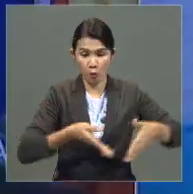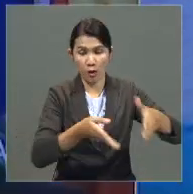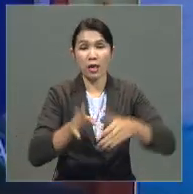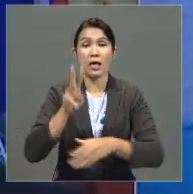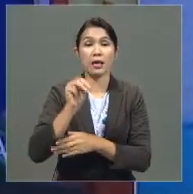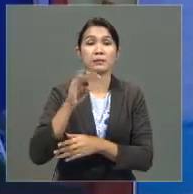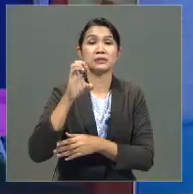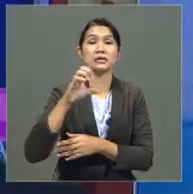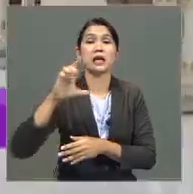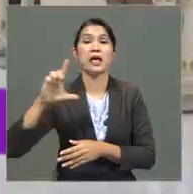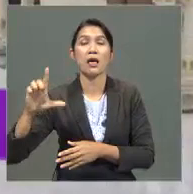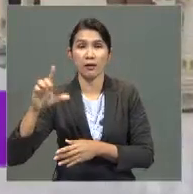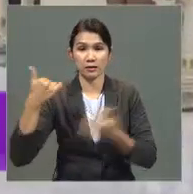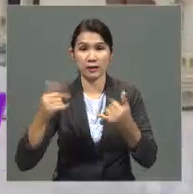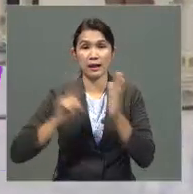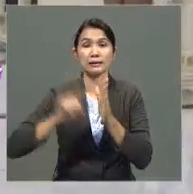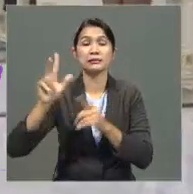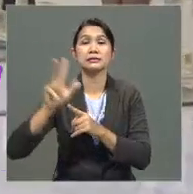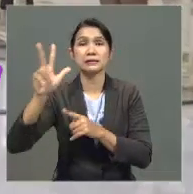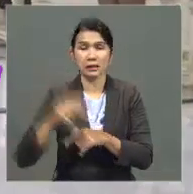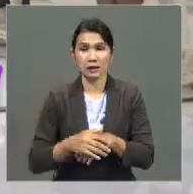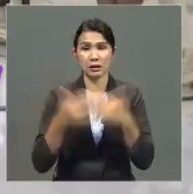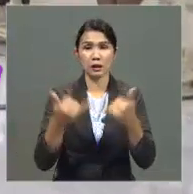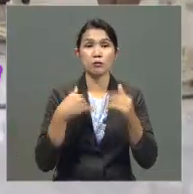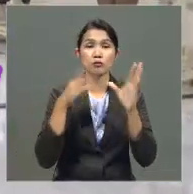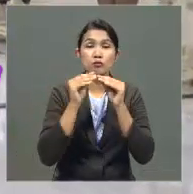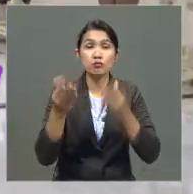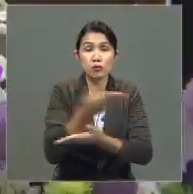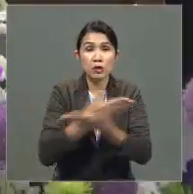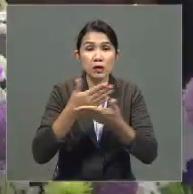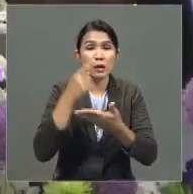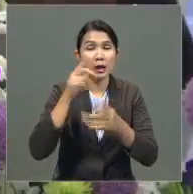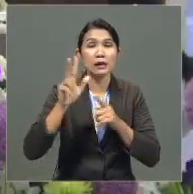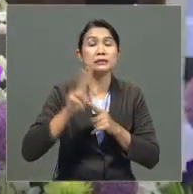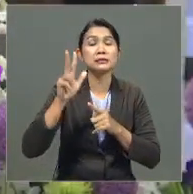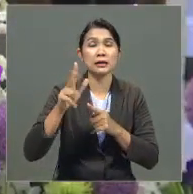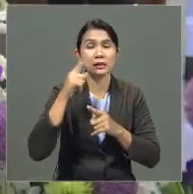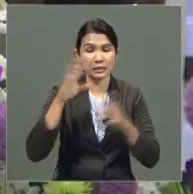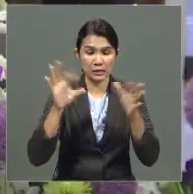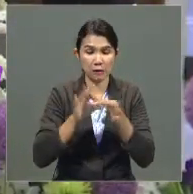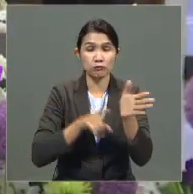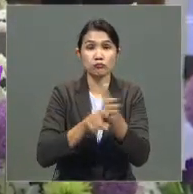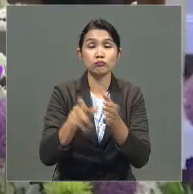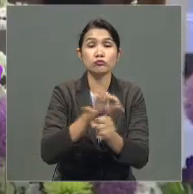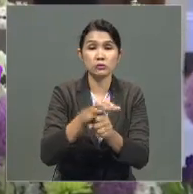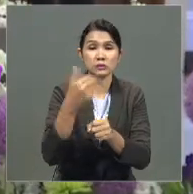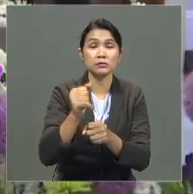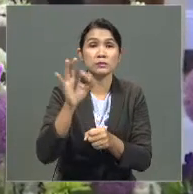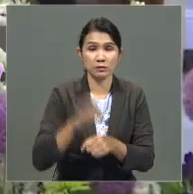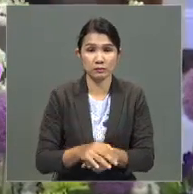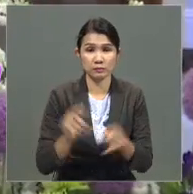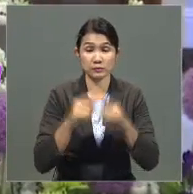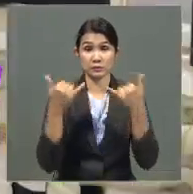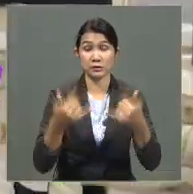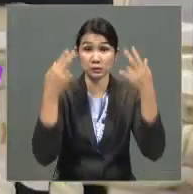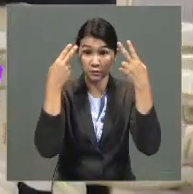เวทีนี้นะคะก็เป็นการหารือความร่วมมือด้านการฟื้นฟูเศรษฐกิจจากผลกระทบของโควิด-19 ค่ะการประชุมครั้งนี้นะคะนายกรัฐม